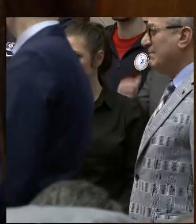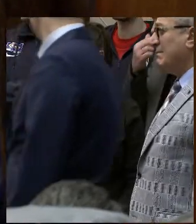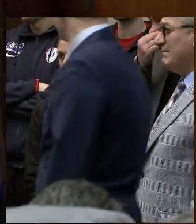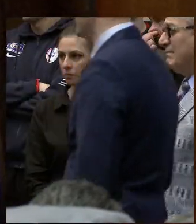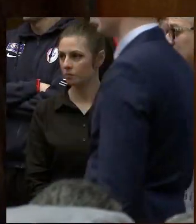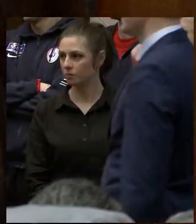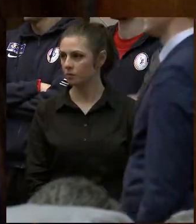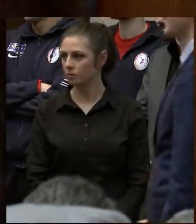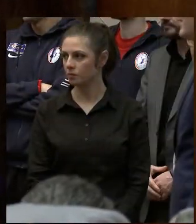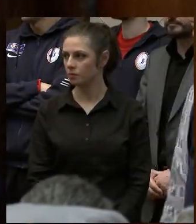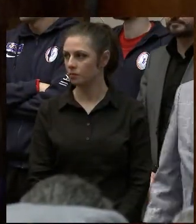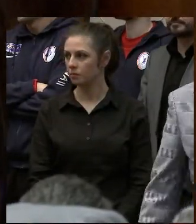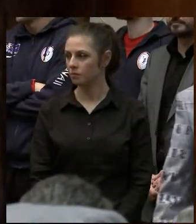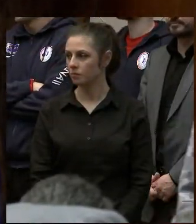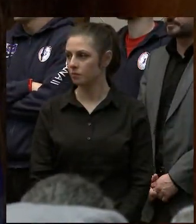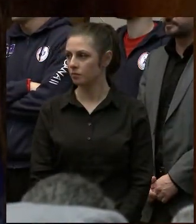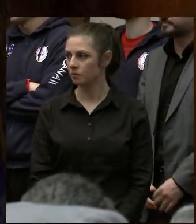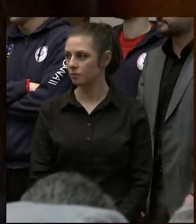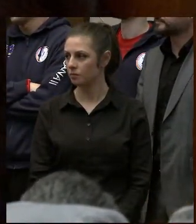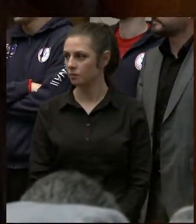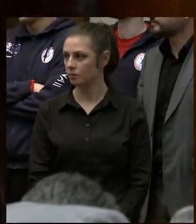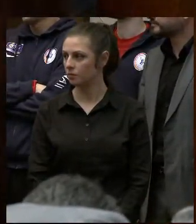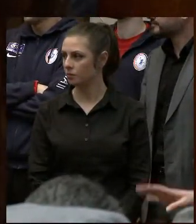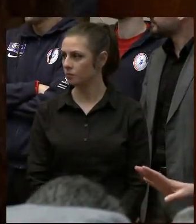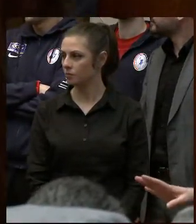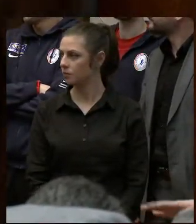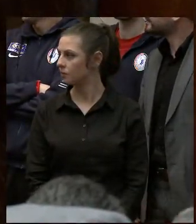Öyle dizilin. Tamam. Orayı doldurun.